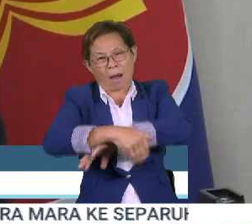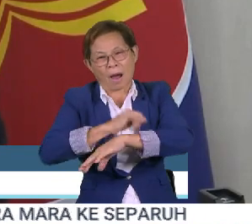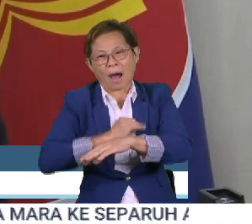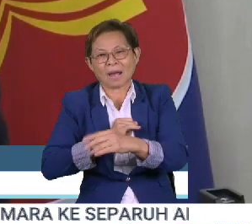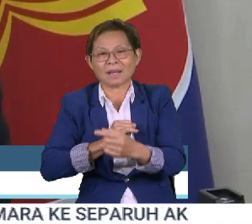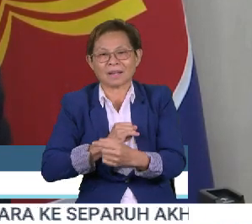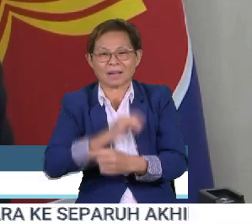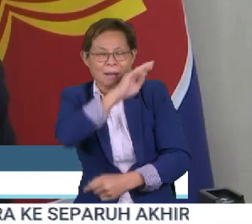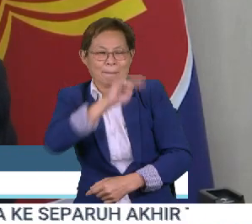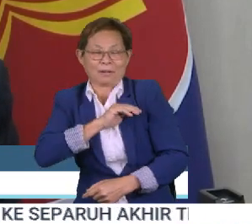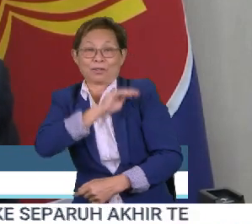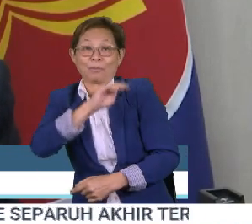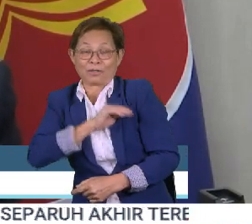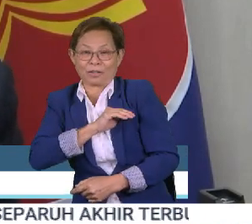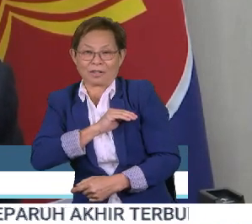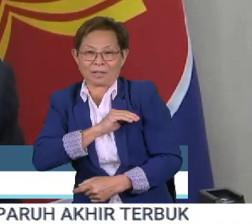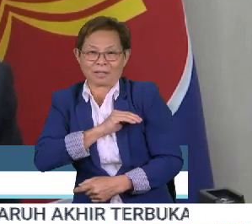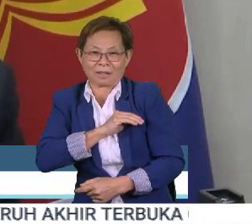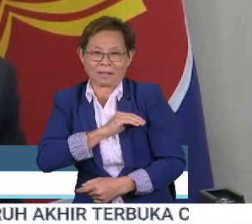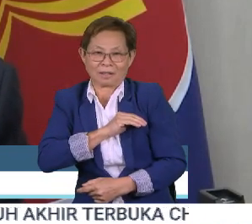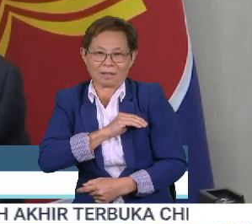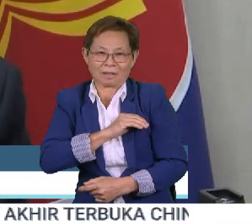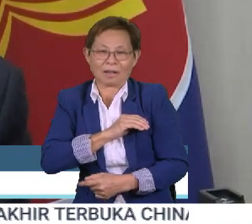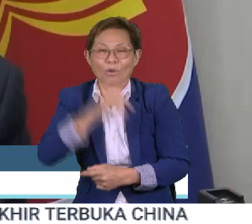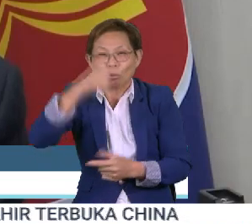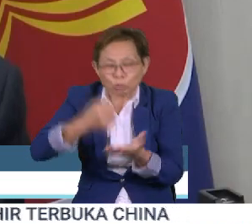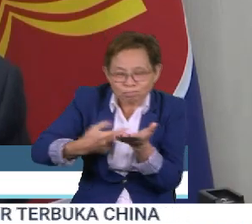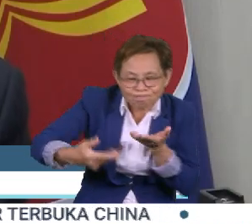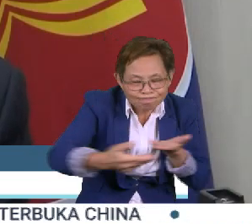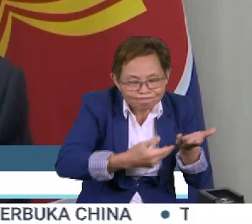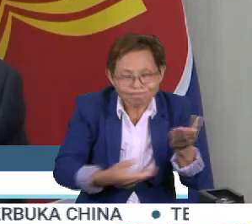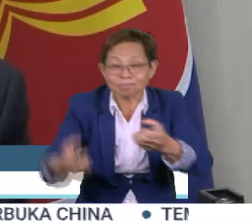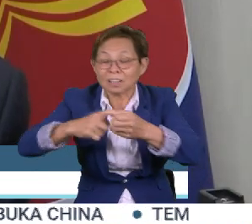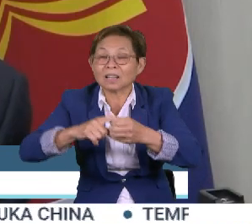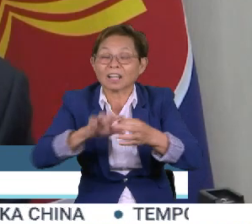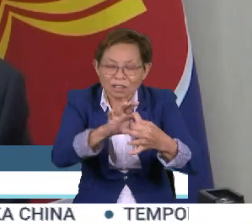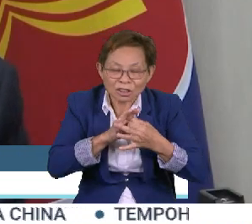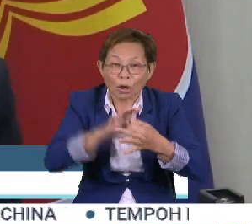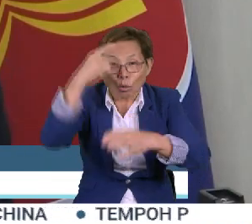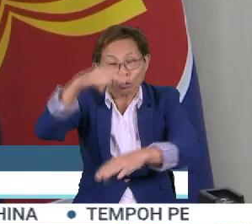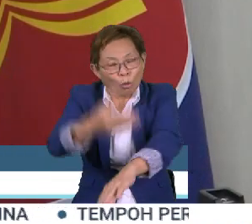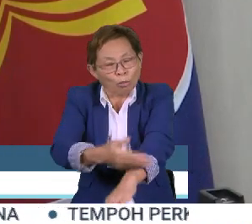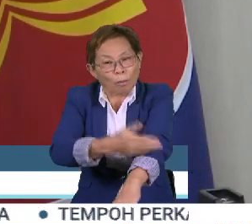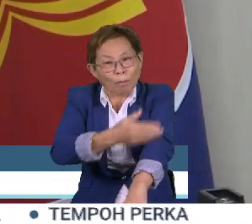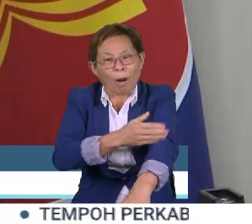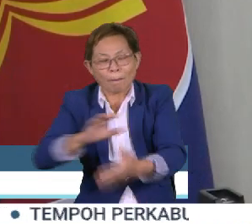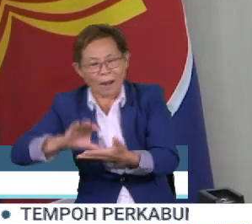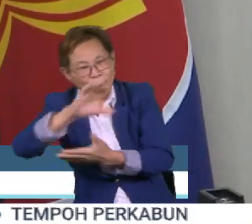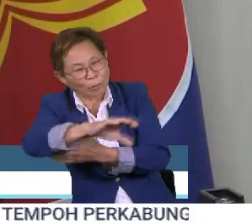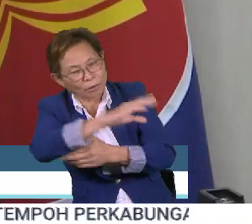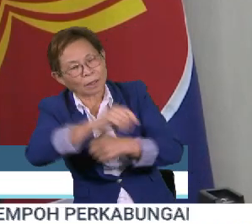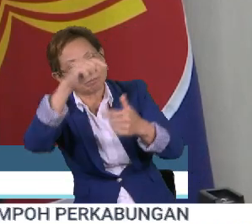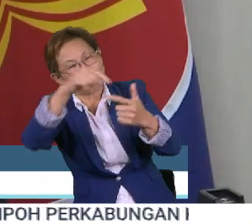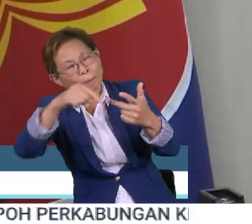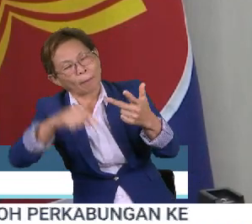menteri-menteri Indonesia dan beberapa teman lain untuk bincang tentang kerjasama untuk meningkatkan pelaporan dan